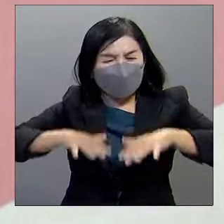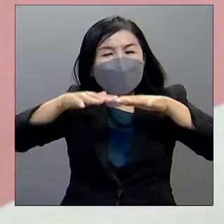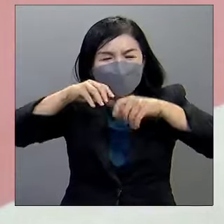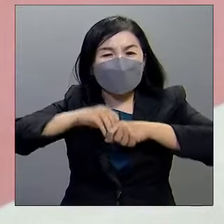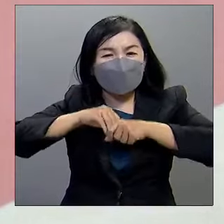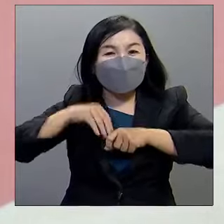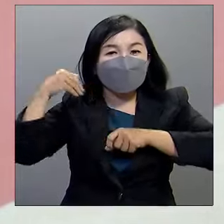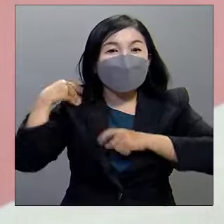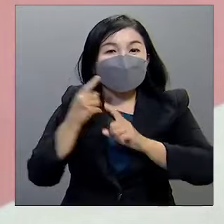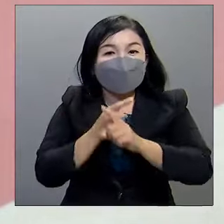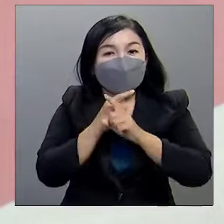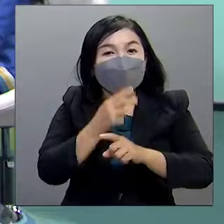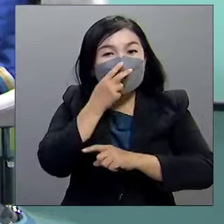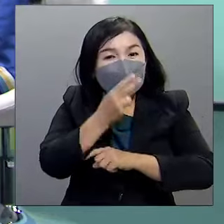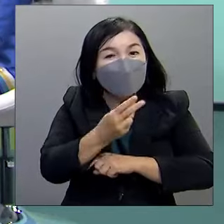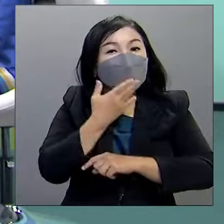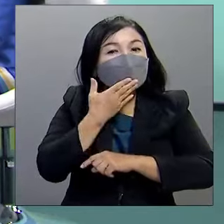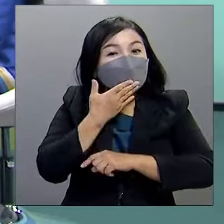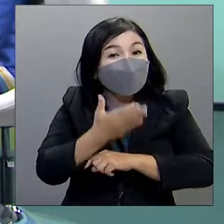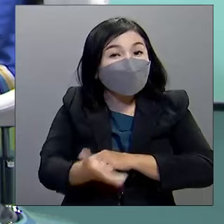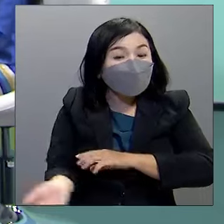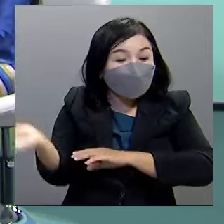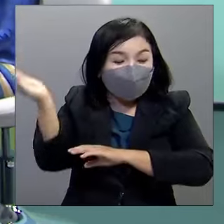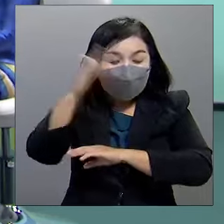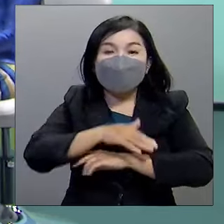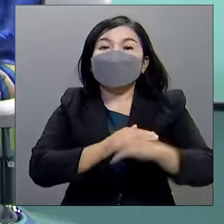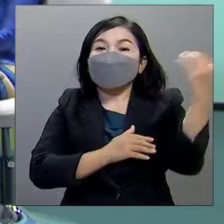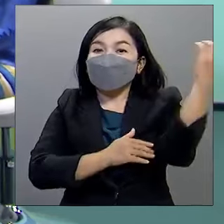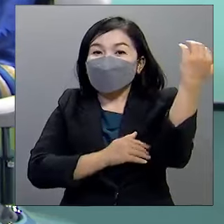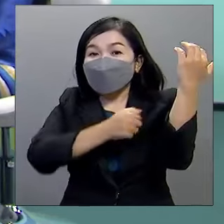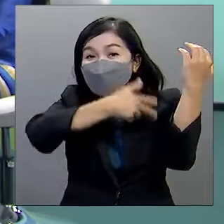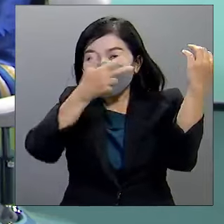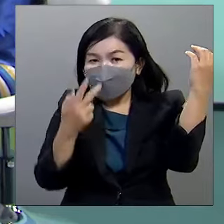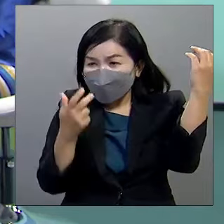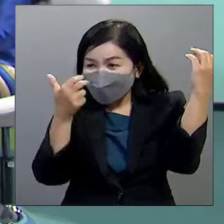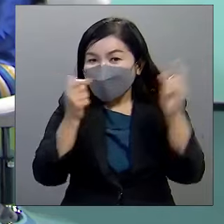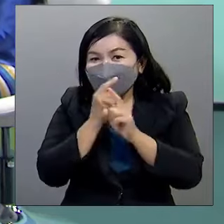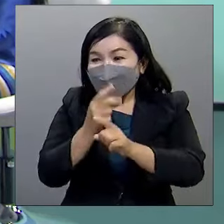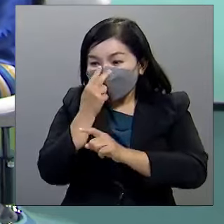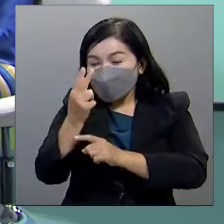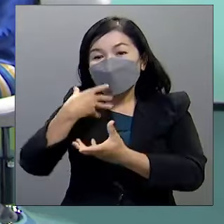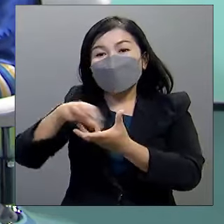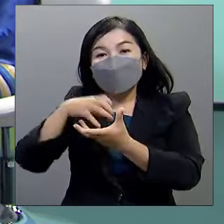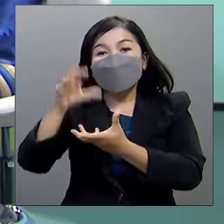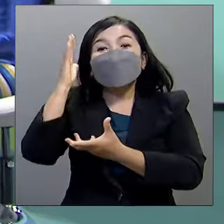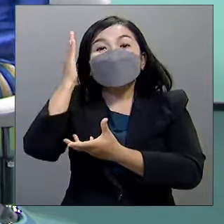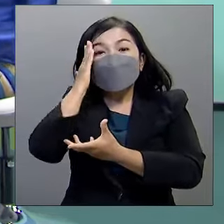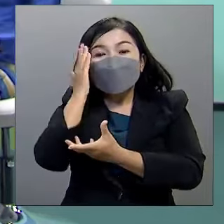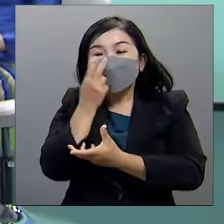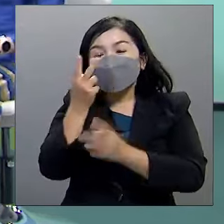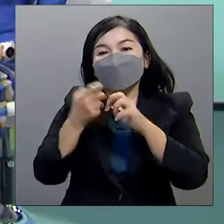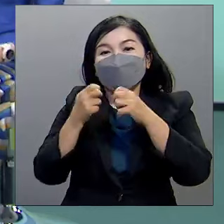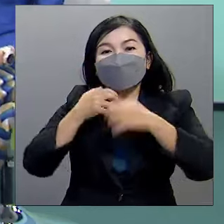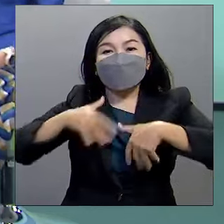นะคะจริงๆก็ติดตามได้ในทุกช่วงรายการไทย PBS นะคะก็เดี๋ยวเราจะตามติดสถานการณ์ให้อย่างที่เห็นได้ร้องทุกลงไปนี่นะค